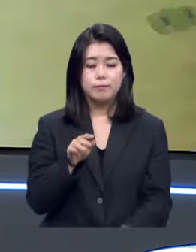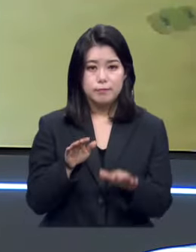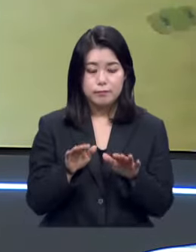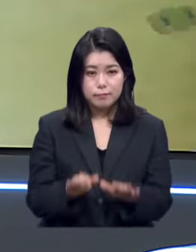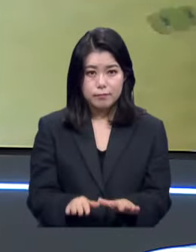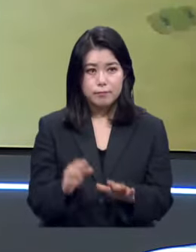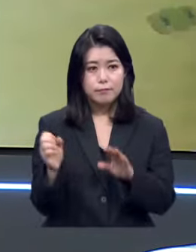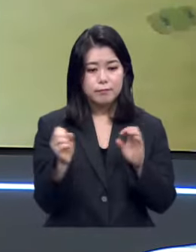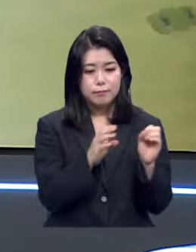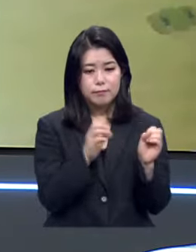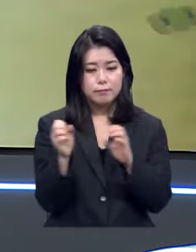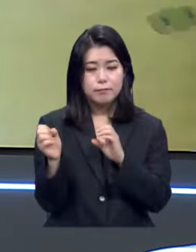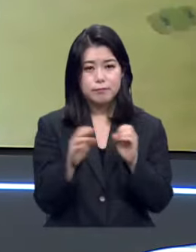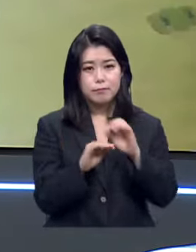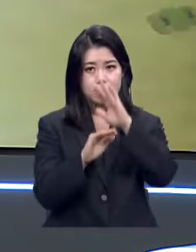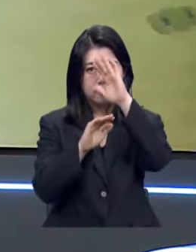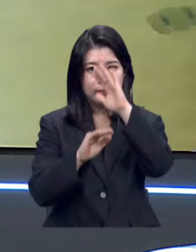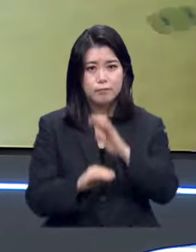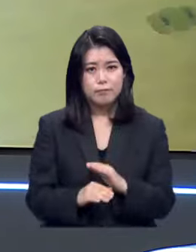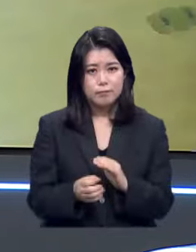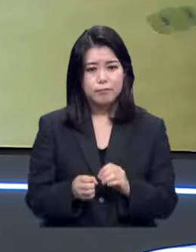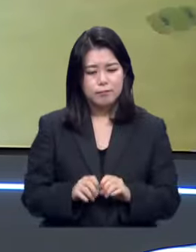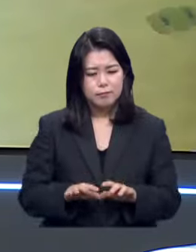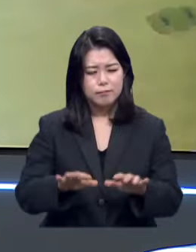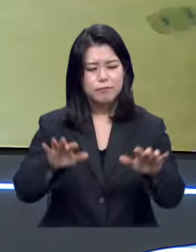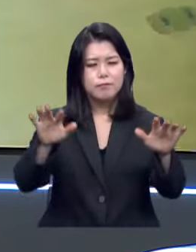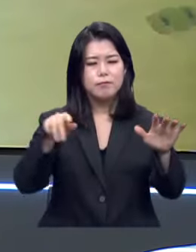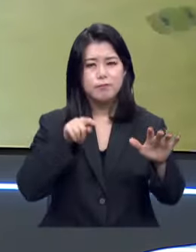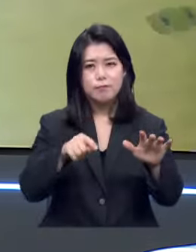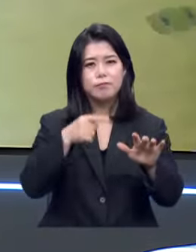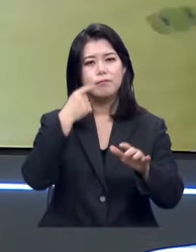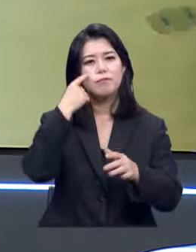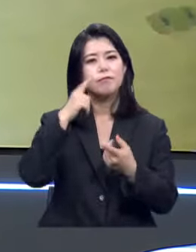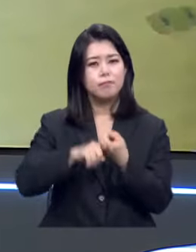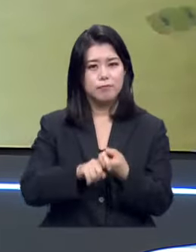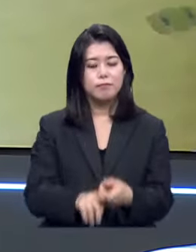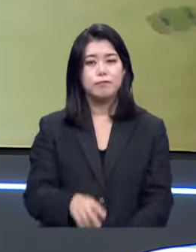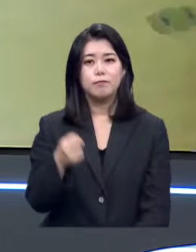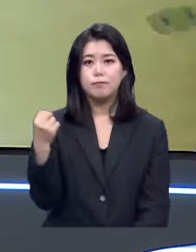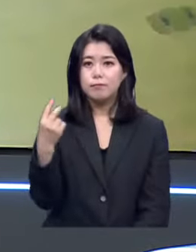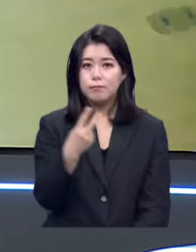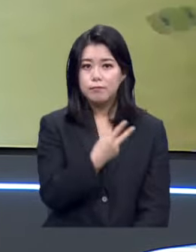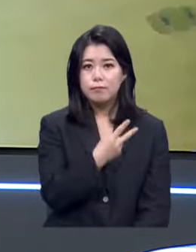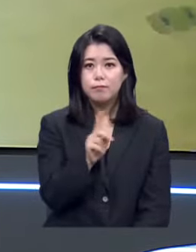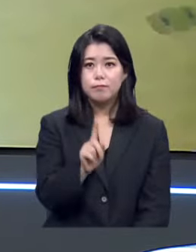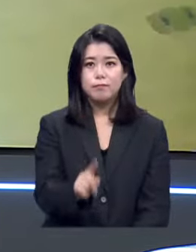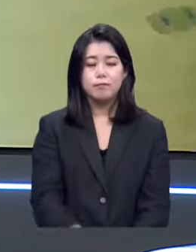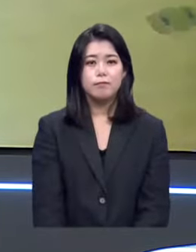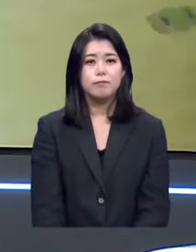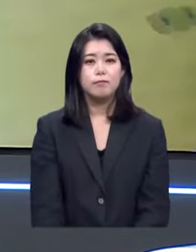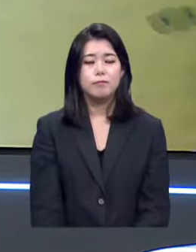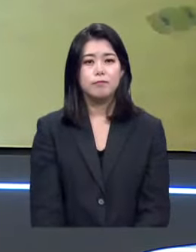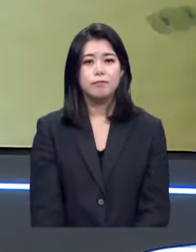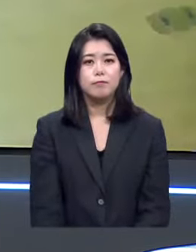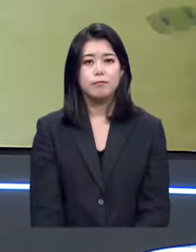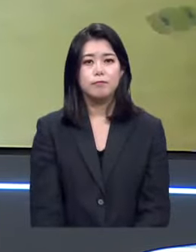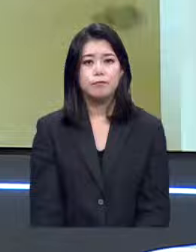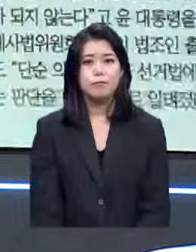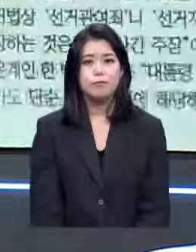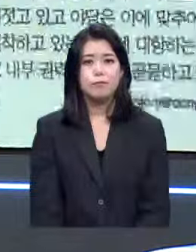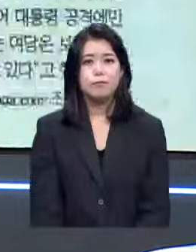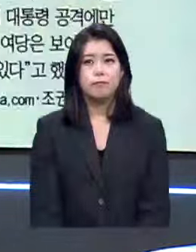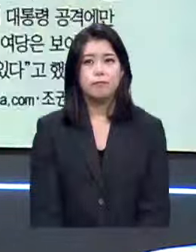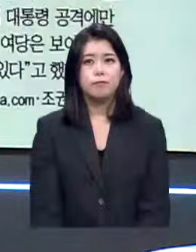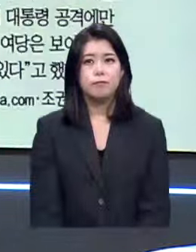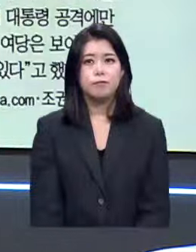나오는 얘기들이 얼마나 번질까 관전 포인트고요 그리고 또 하나 하나만 더 짚어보죠 다음 기사